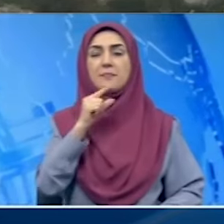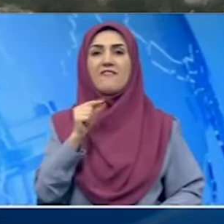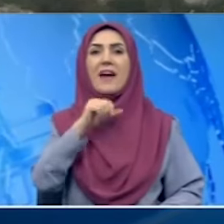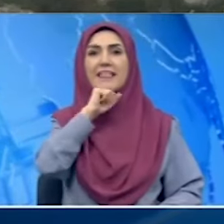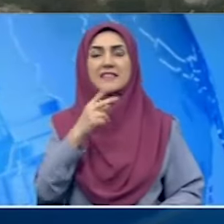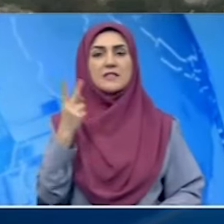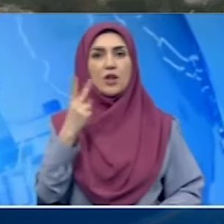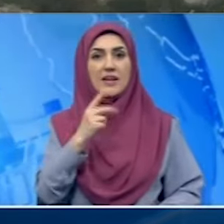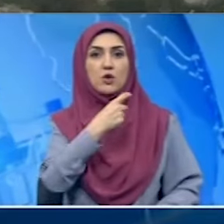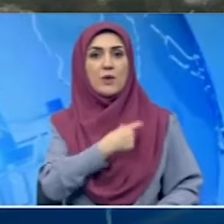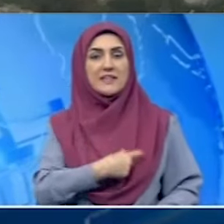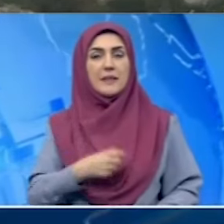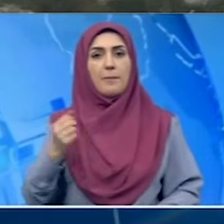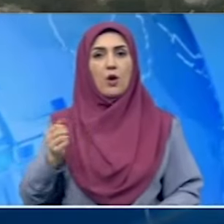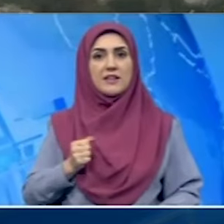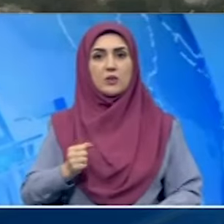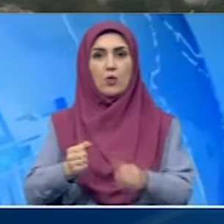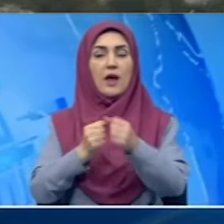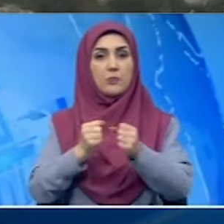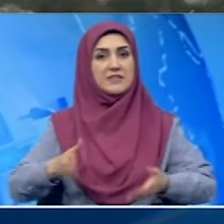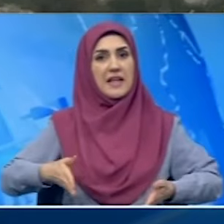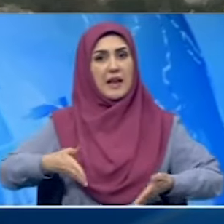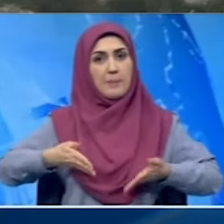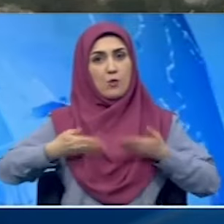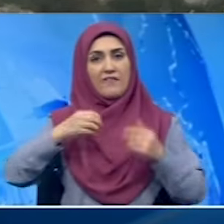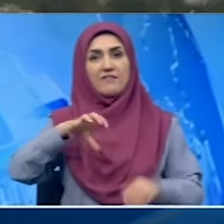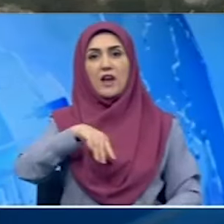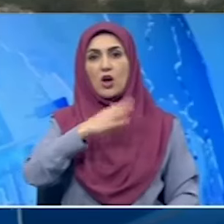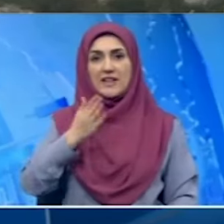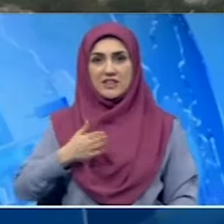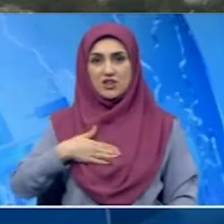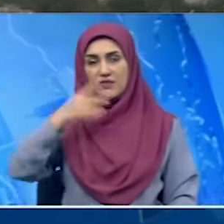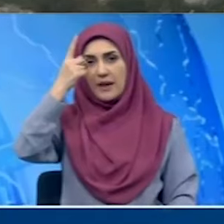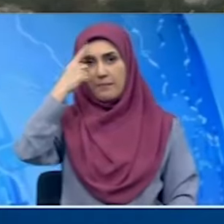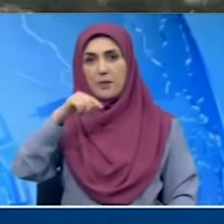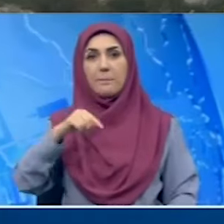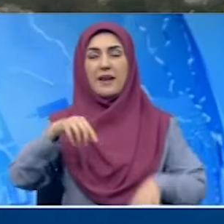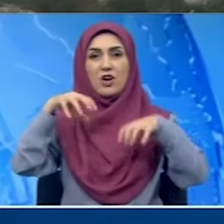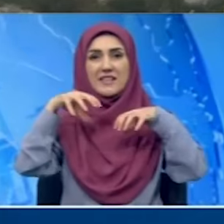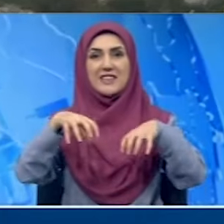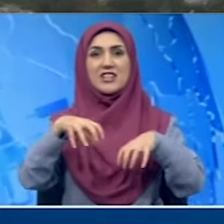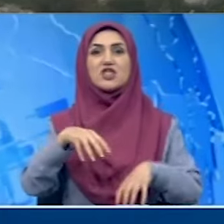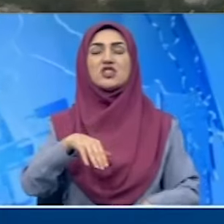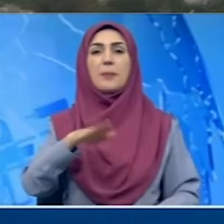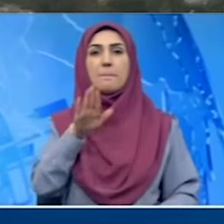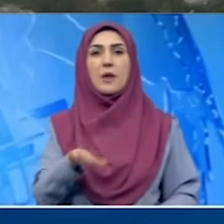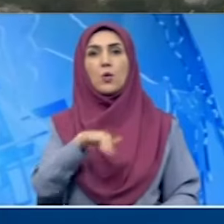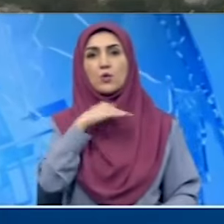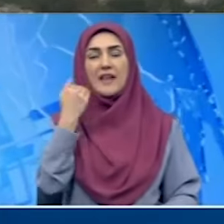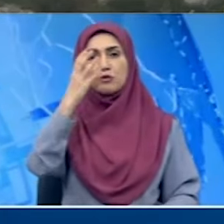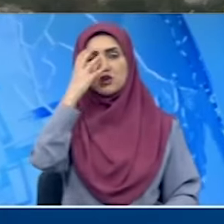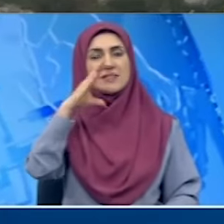نیروهای مسلح پر افتخار جمهوری اسلامی ایران علیه رژیم غاصب و کودک کش اعلام می‌داریم.